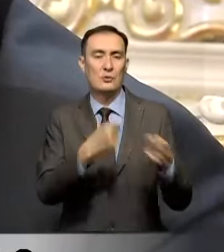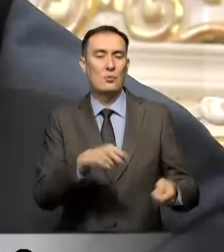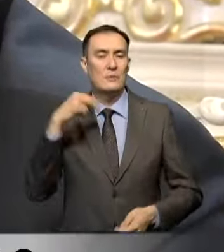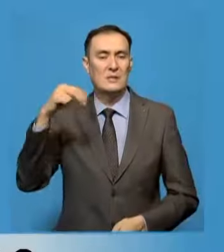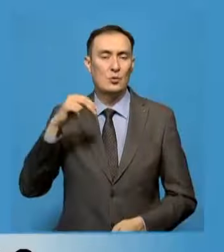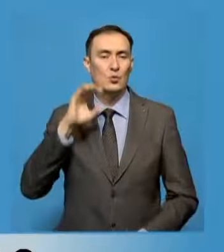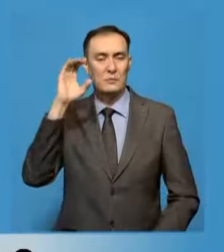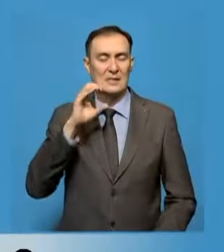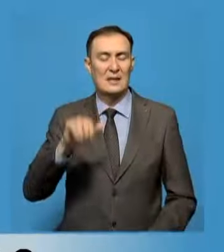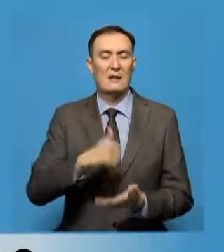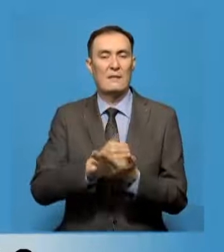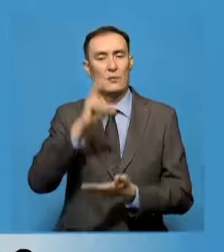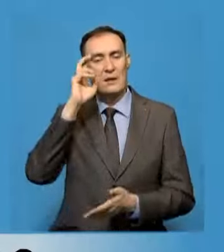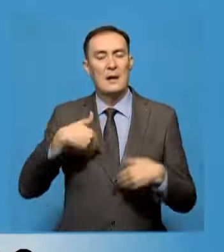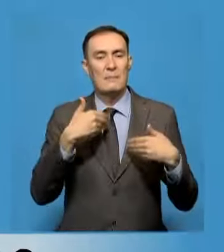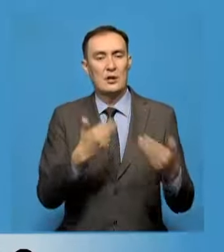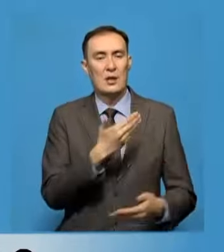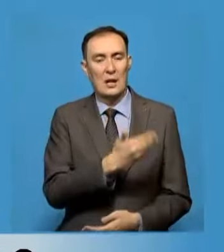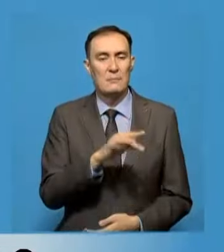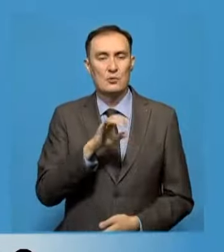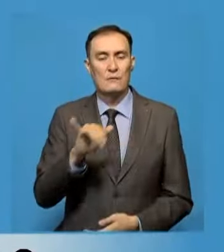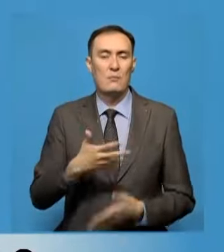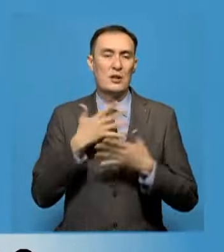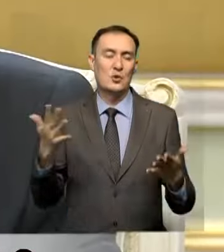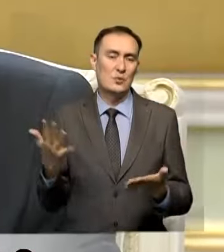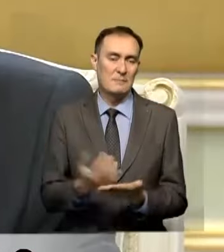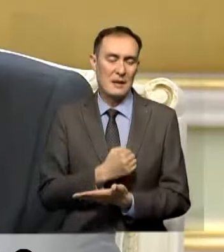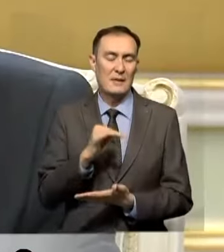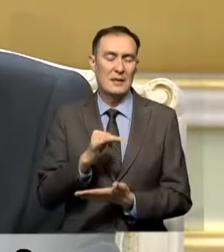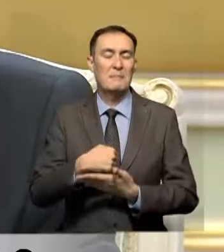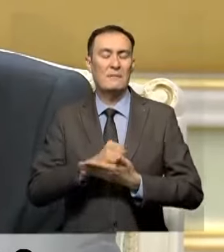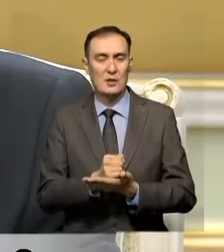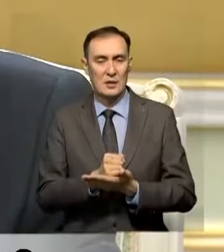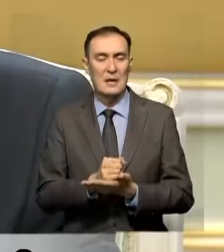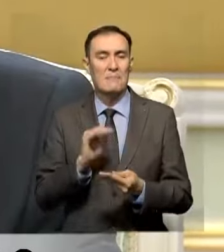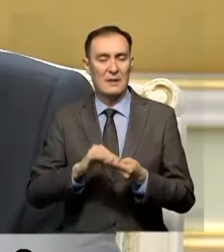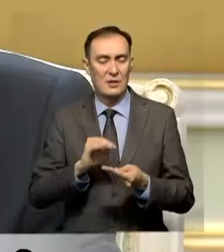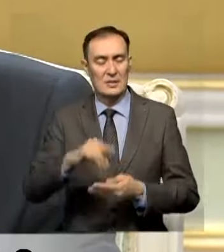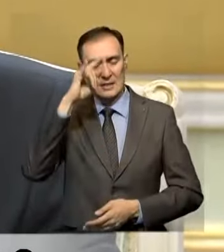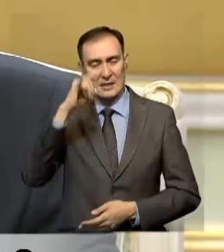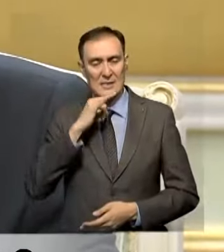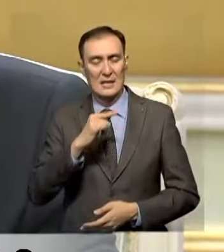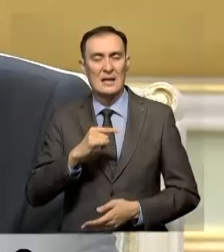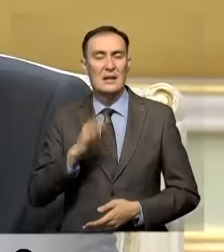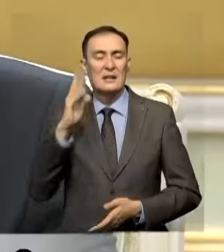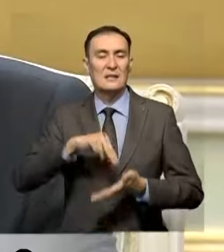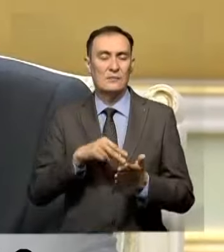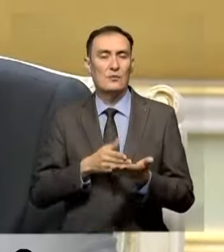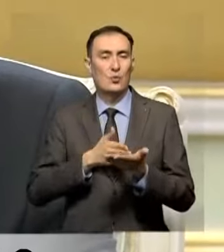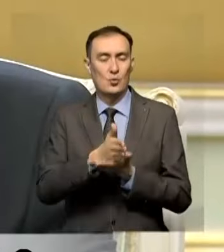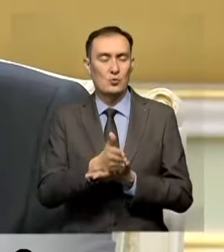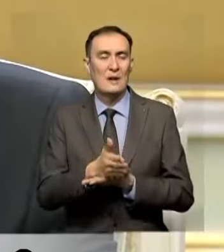президенту Узбекистана. Глава государства пожелал Шавкату Мирзиёеву больших успехов и подтвердил приверженность Казахстана стратегическому курсу